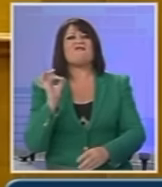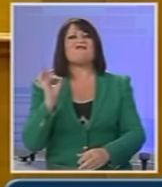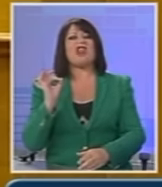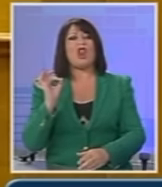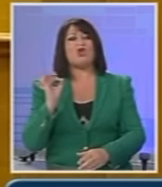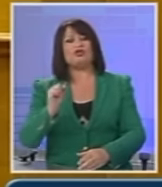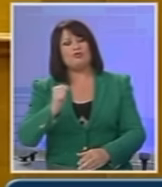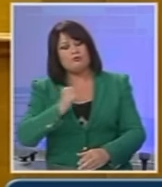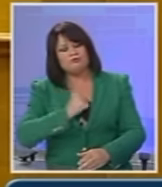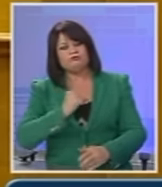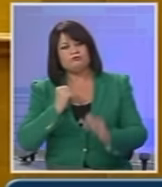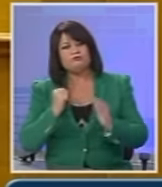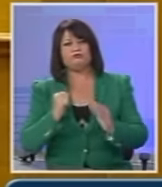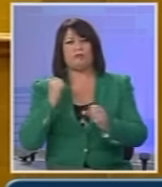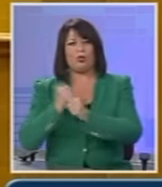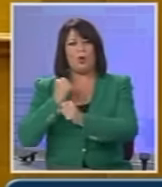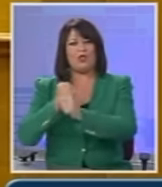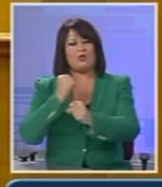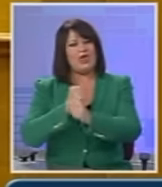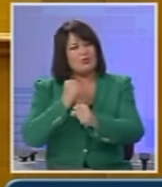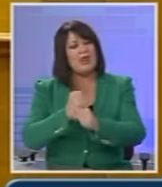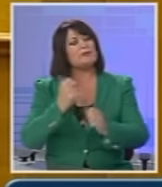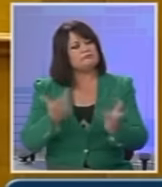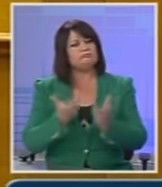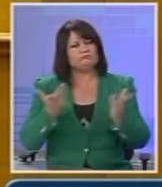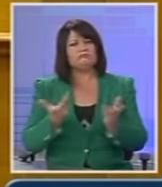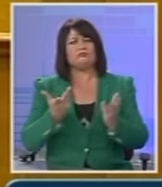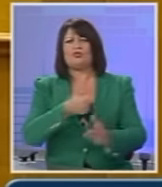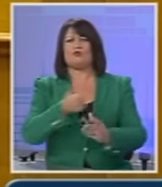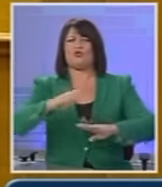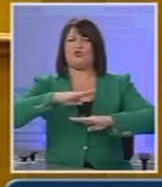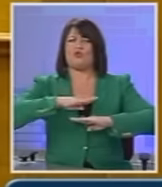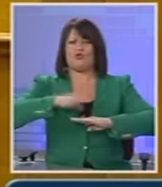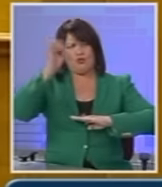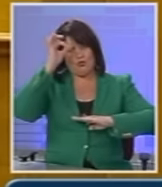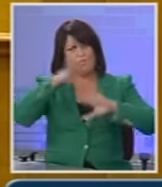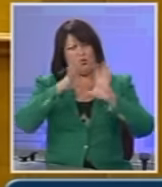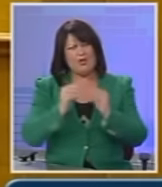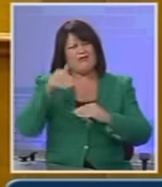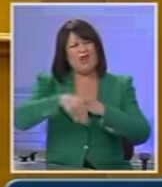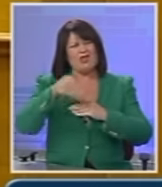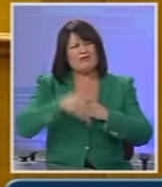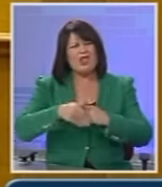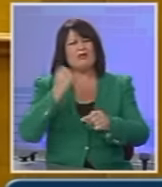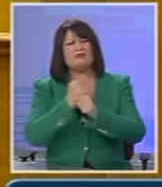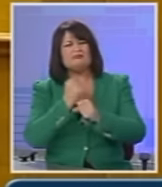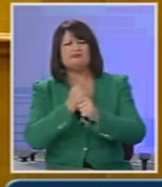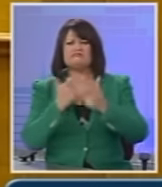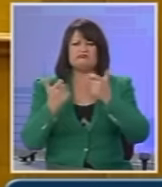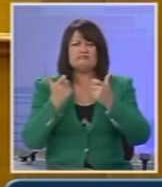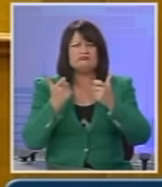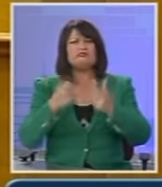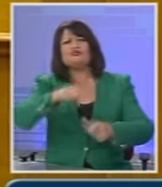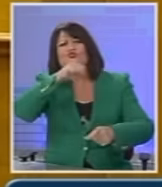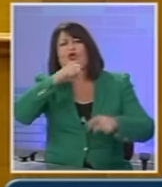των επαγγελματικών ομάδων. Και δεν αναφέρομαι μόνο στους ένστολους, οι οποίοι ξενυχτούν με πατριωτική